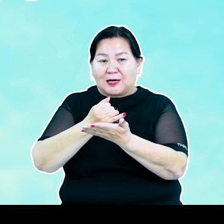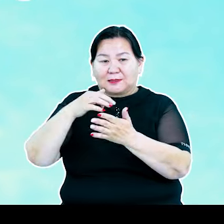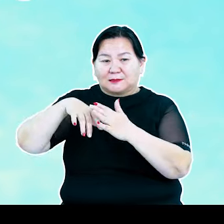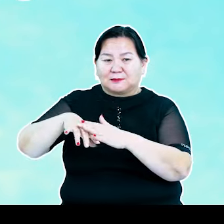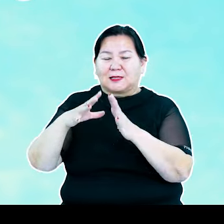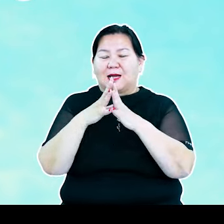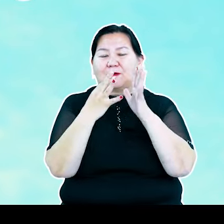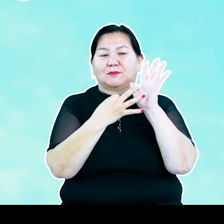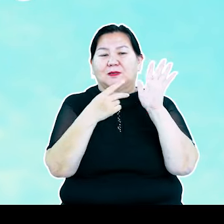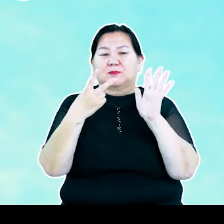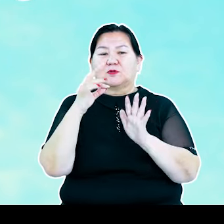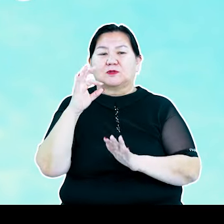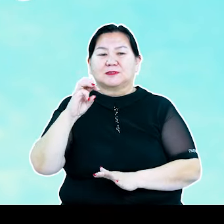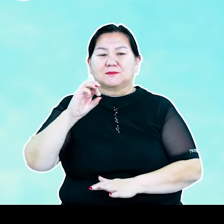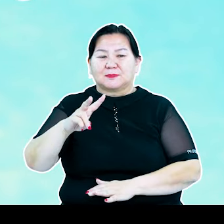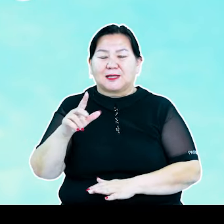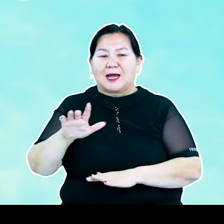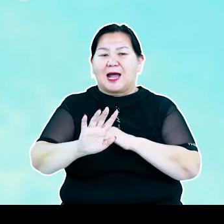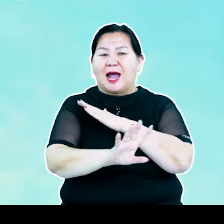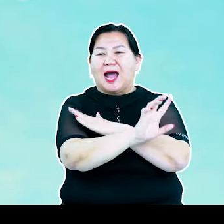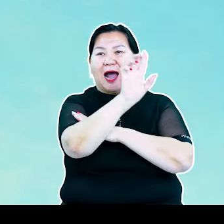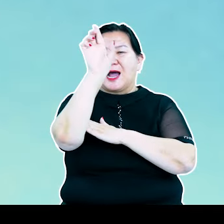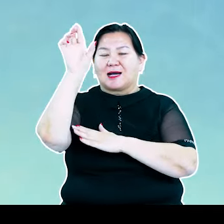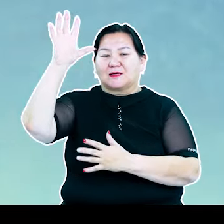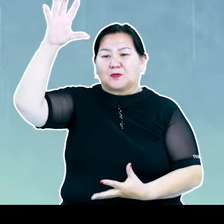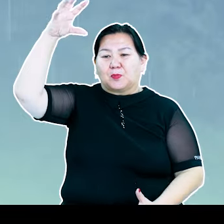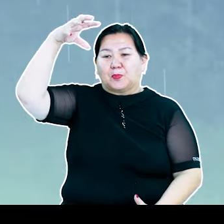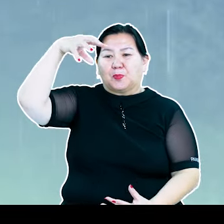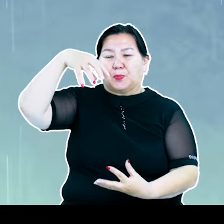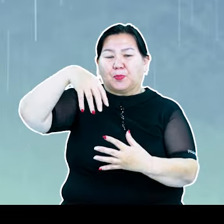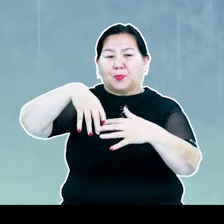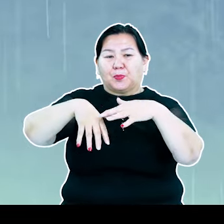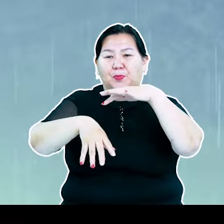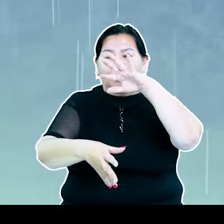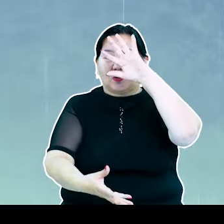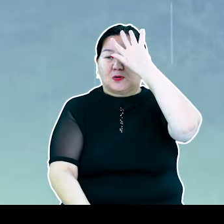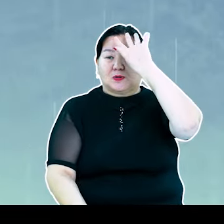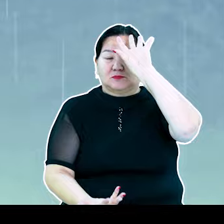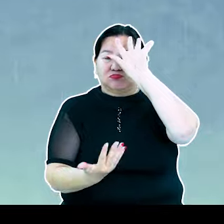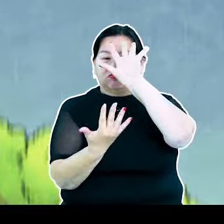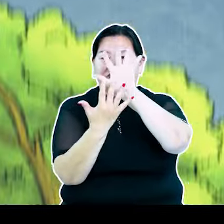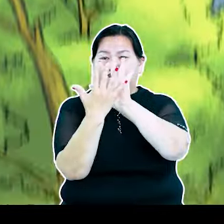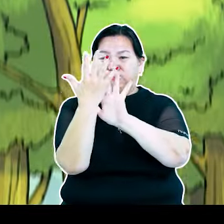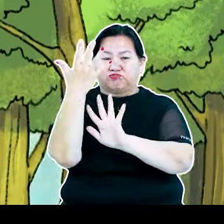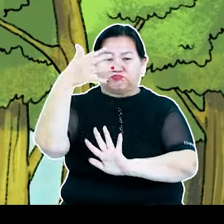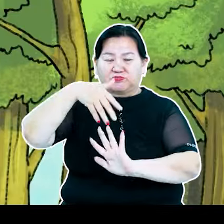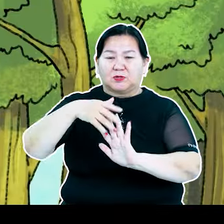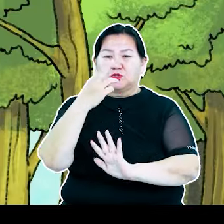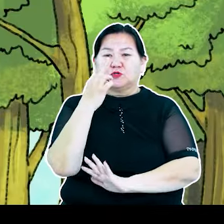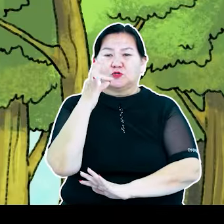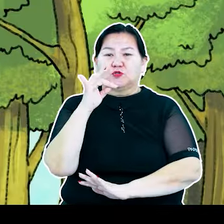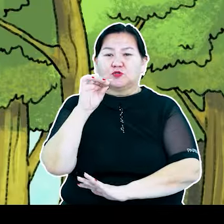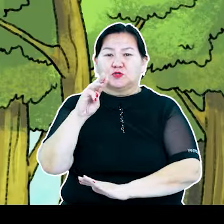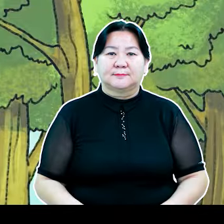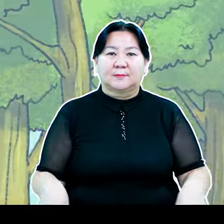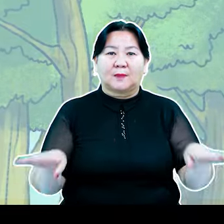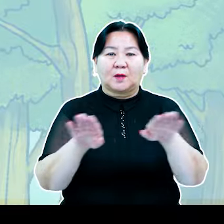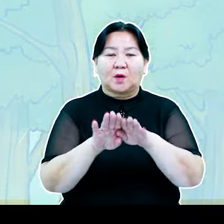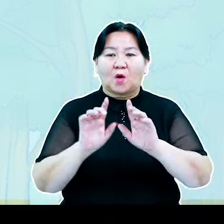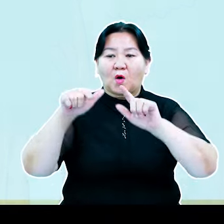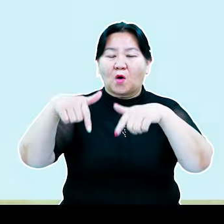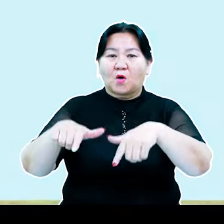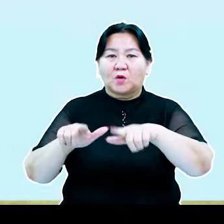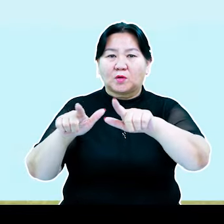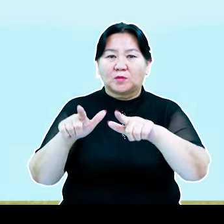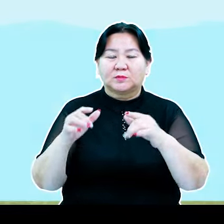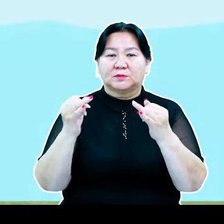18-20 сая метр куб агаарыг цэвэрлдэг бөгөөд бороог татаж усыг хуримтлуулж цөлжилтөөс хамгаалдаг.